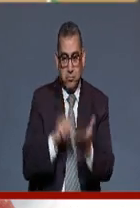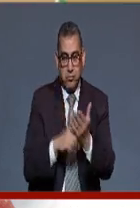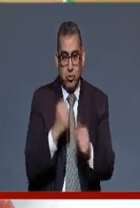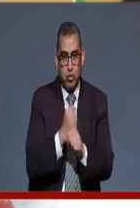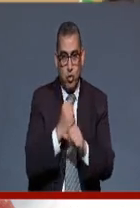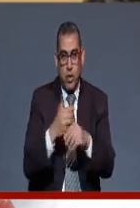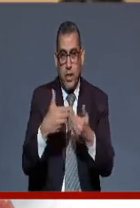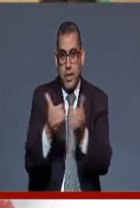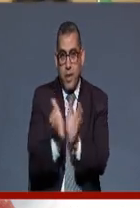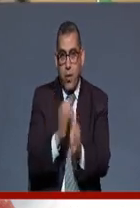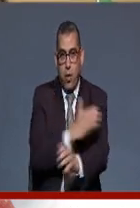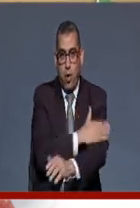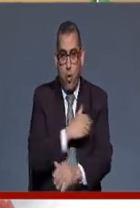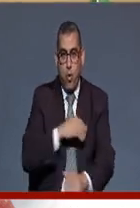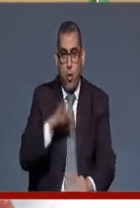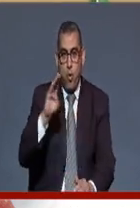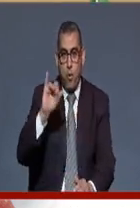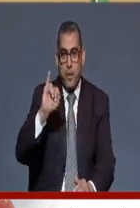الكوميسا.